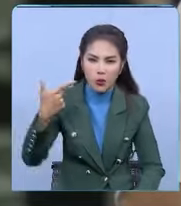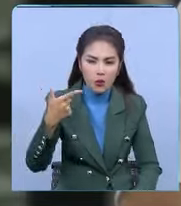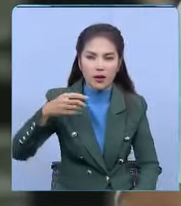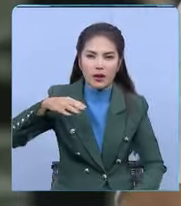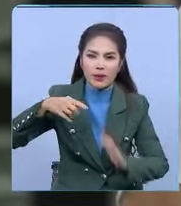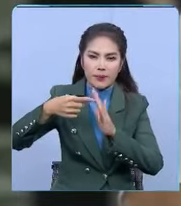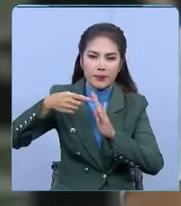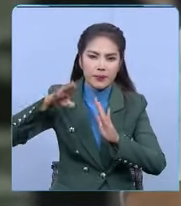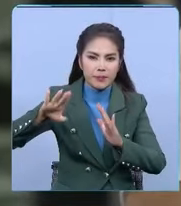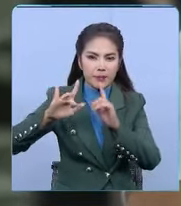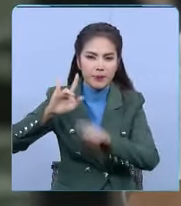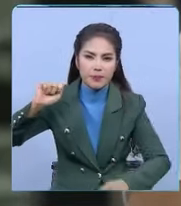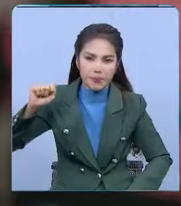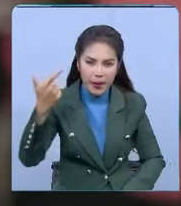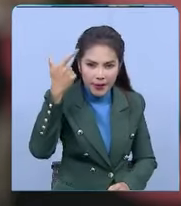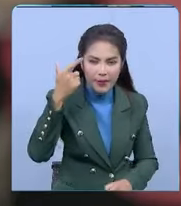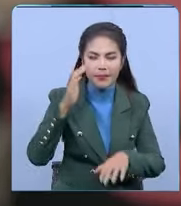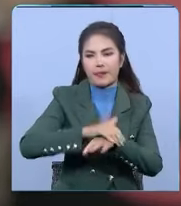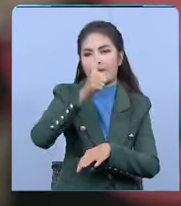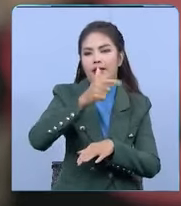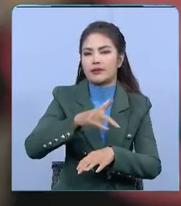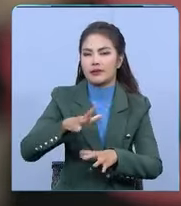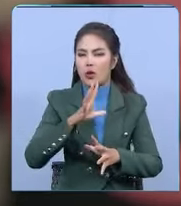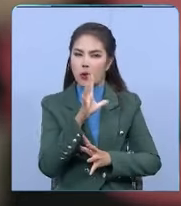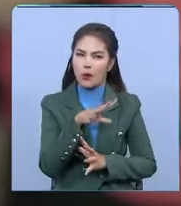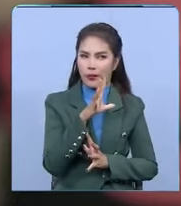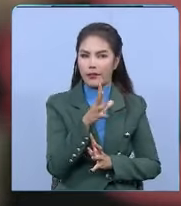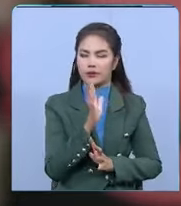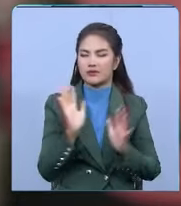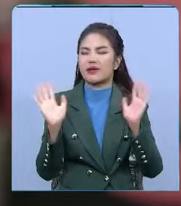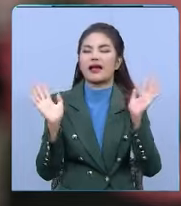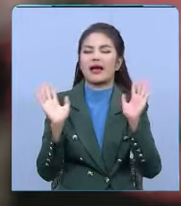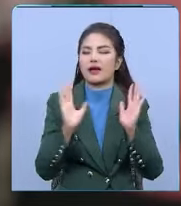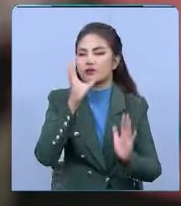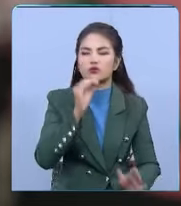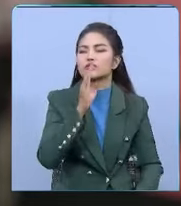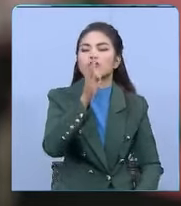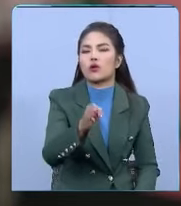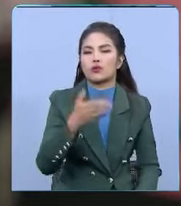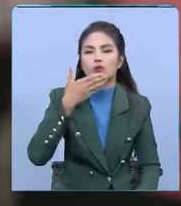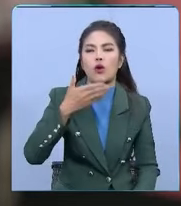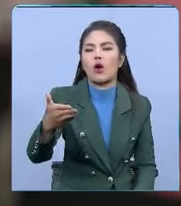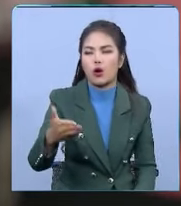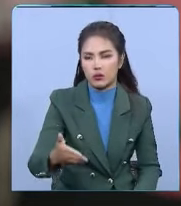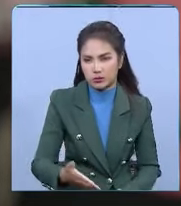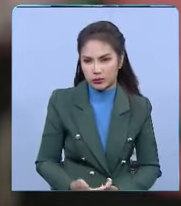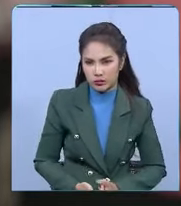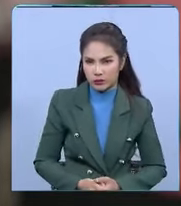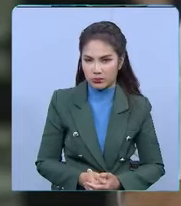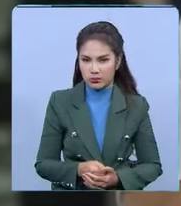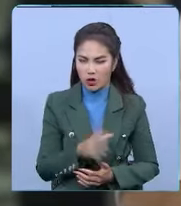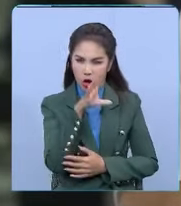ให้ลุงป้อมเลย โอ้ผมจะไปรับลวงพางเลยผมก็พูดจริงตรงไปตรงมาตลอดนะ ครับ เดี๋ยวว่าผมรับลวงพางยัง